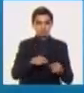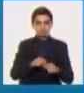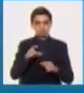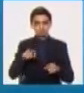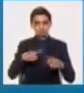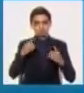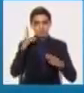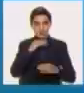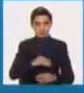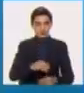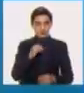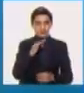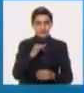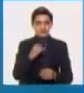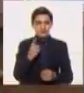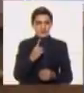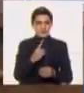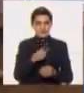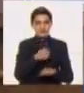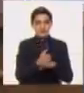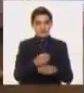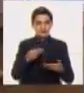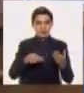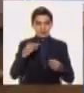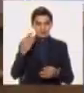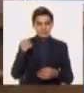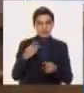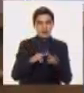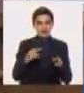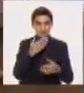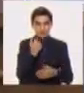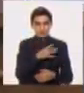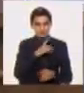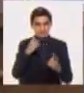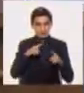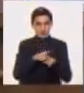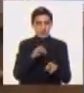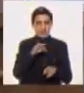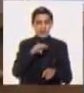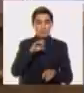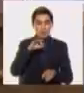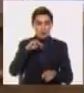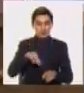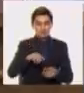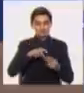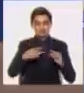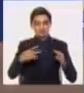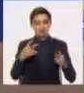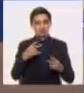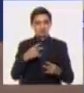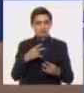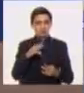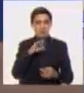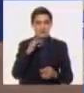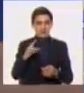қоюға мүмкіндік алады. Бір ғана шарт, бұл бұрын соңды елімізде өндірілмеген әрі импортты алмастыратын тауар болуы керек. Бұл